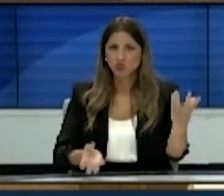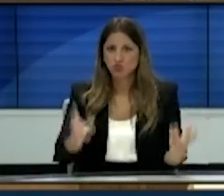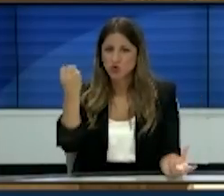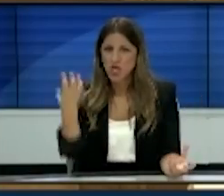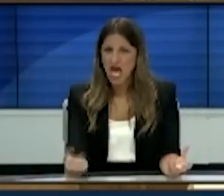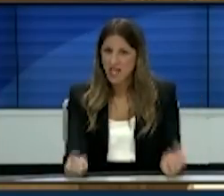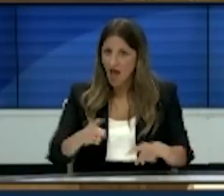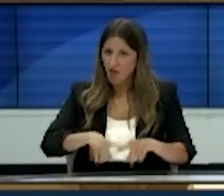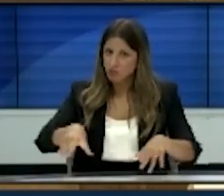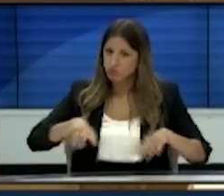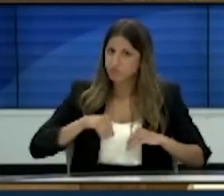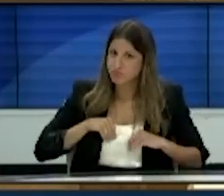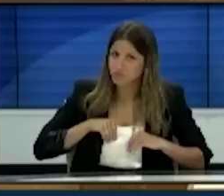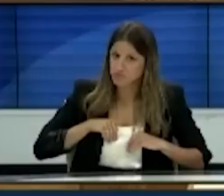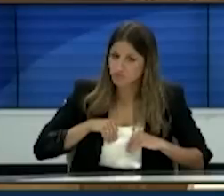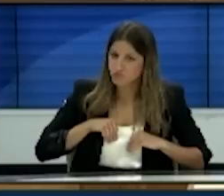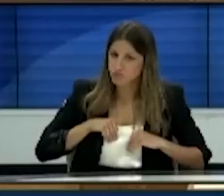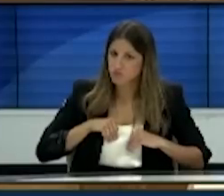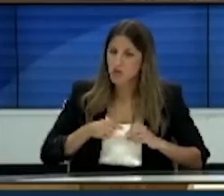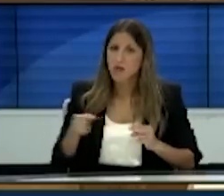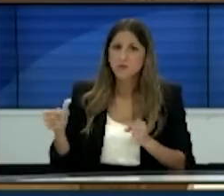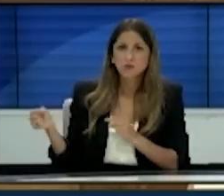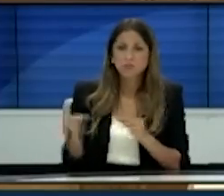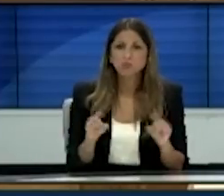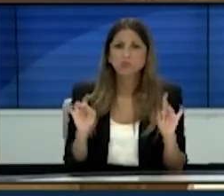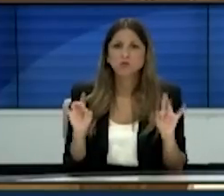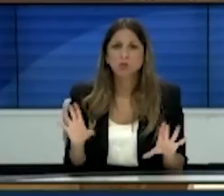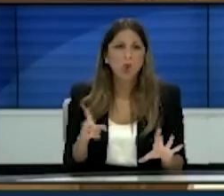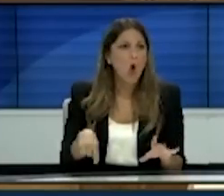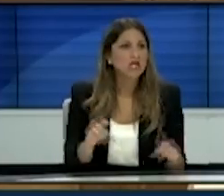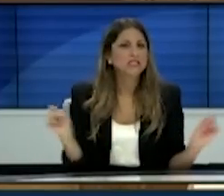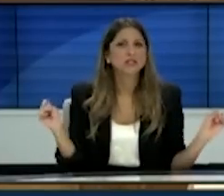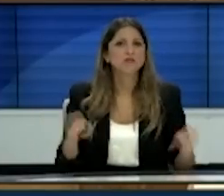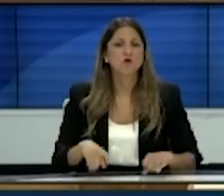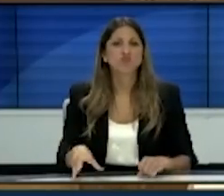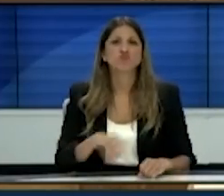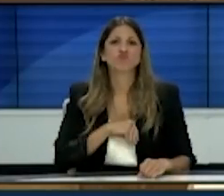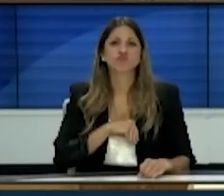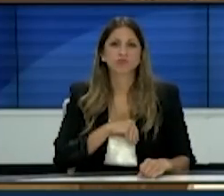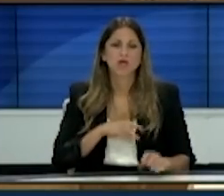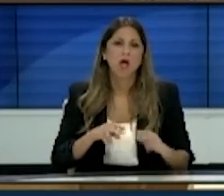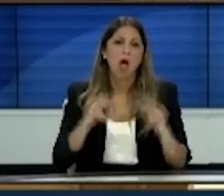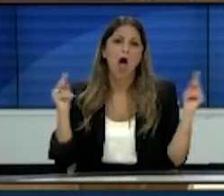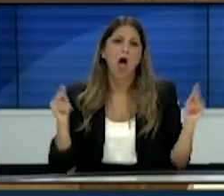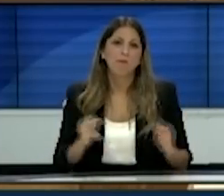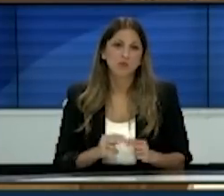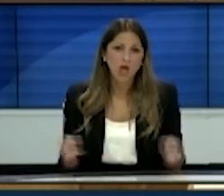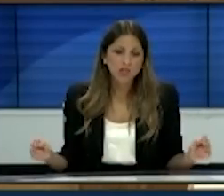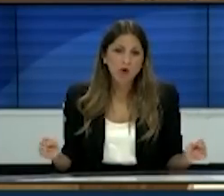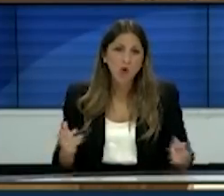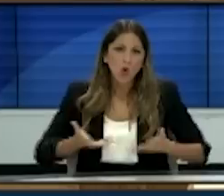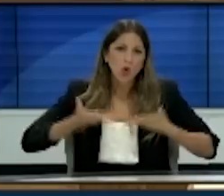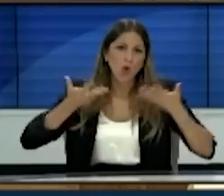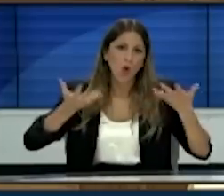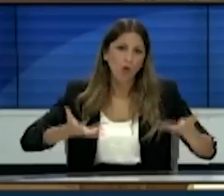Τίποτα. Καμιά αντιπαράθεση για όλα αυτά. Συμφωνείτε σε όλα. Γι' αυτό και οι ανέξοδες